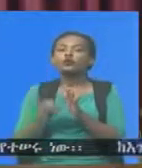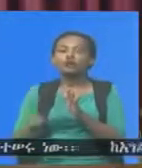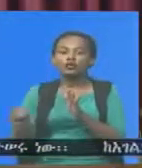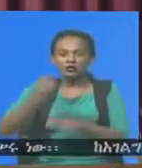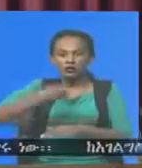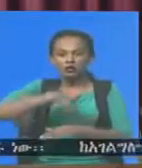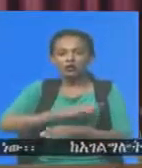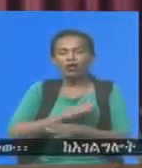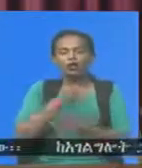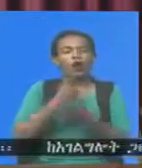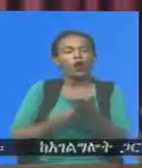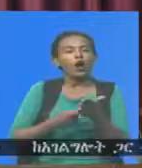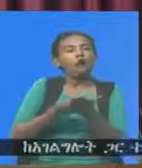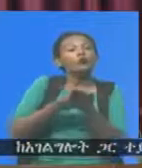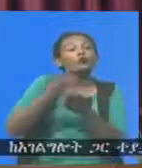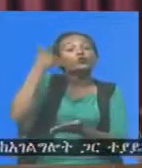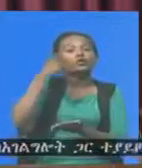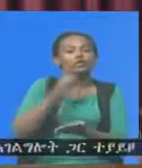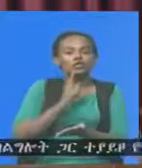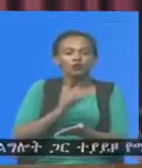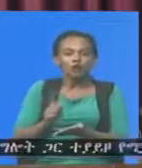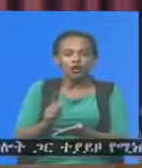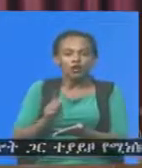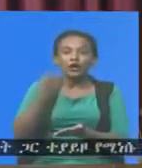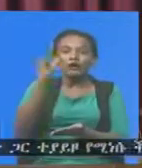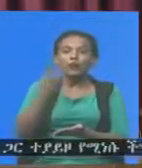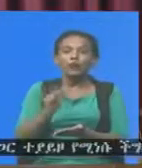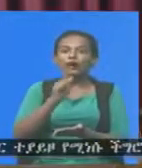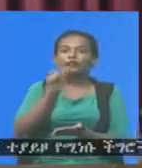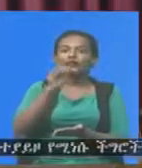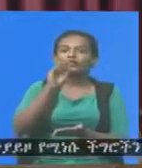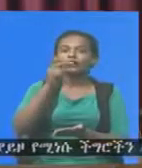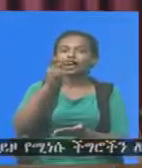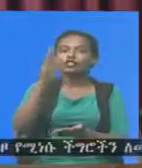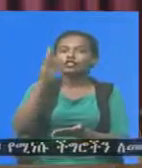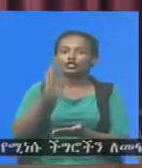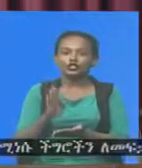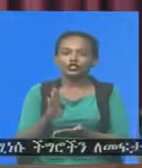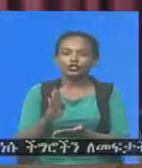የኛ ዋጋ ውድ ነው ከባንግላዴሽ